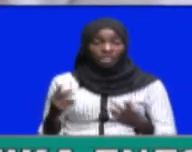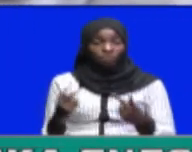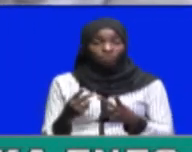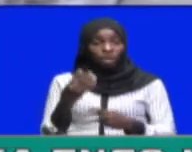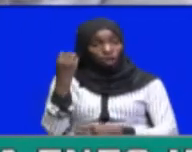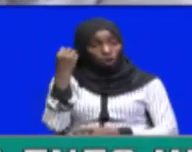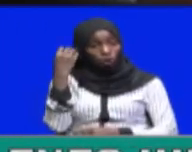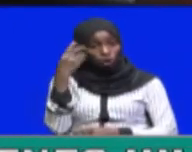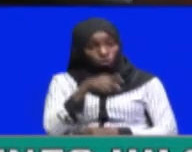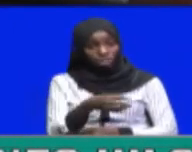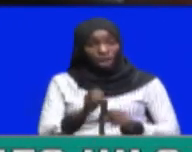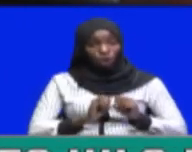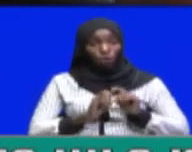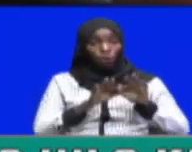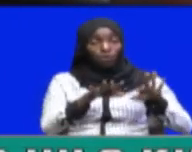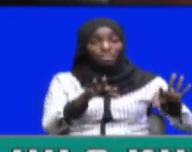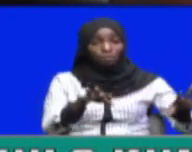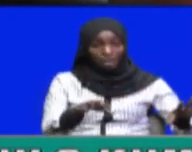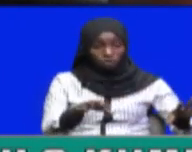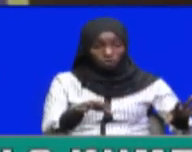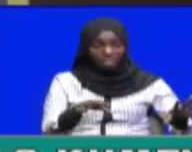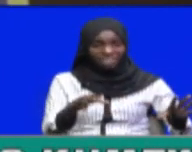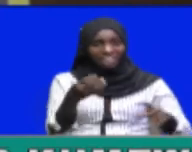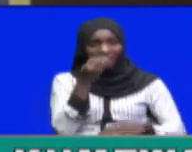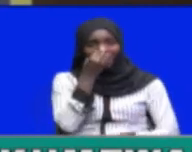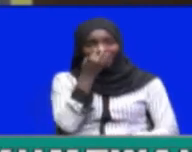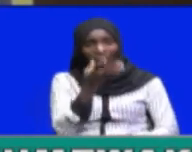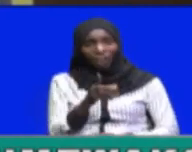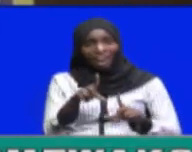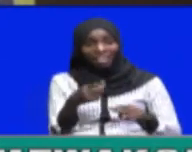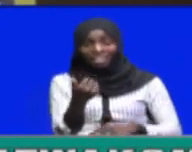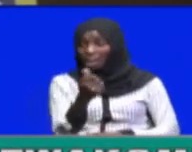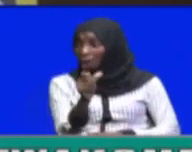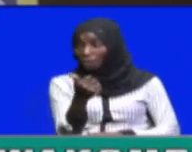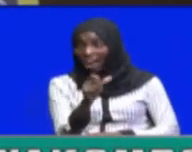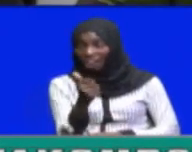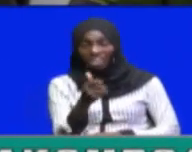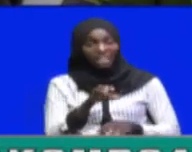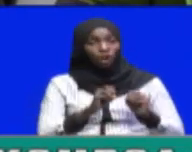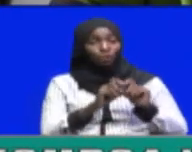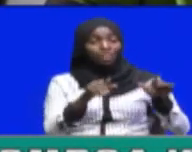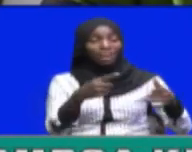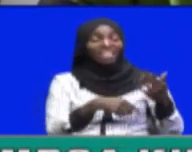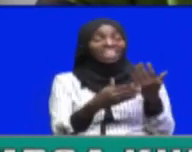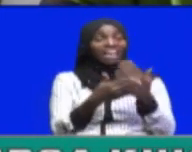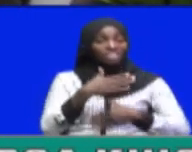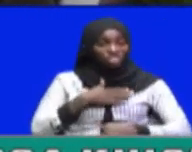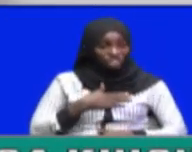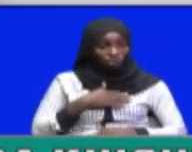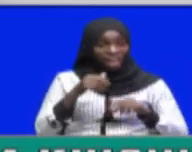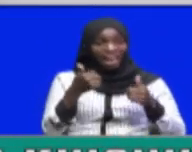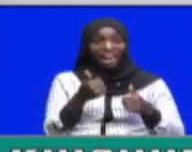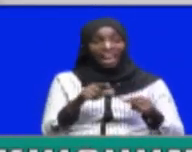hayo huambukizwa kwa njia ya hewa licha ya kuwa hayajaingia nchini, ni vyema kuchukua tahadhari za mapema